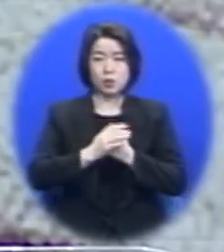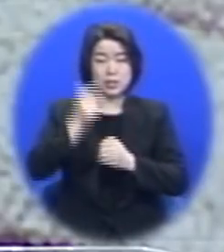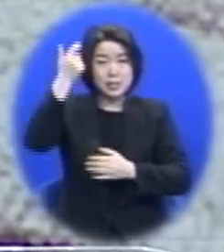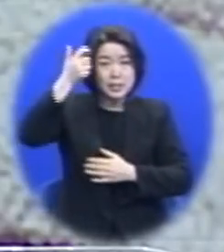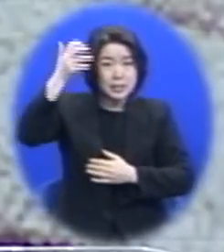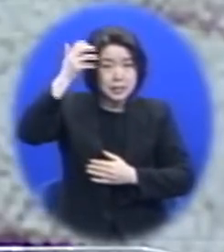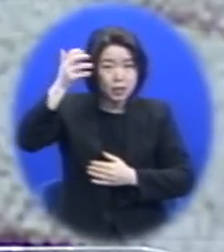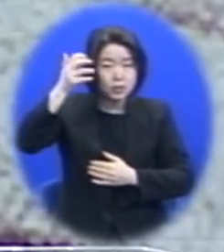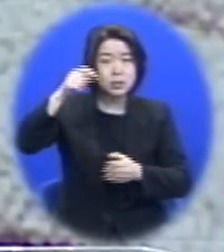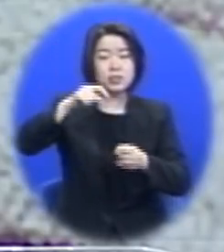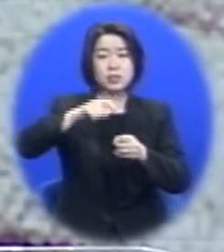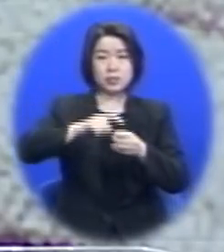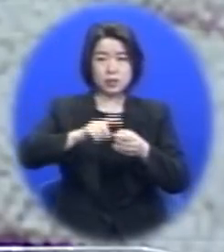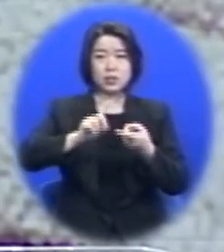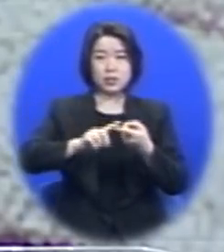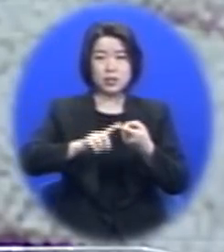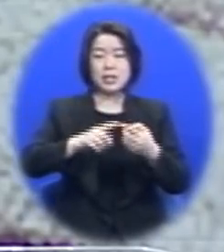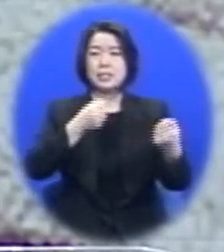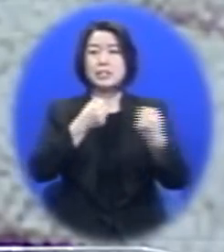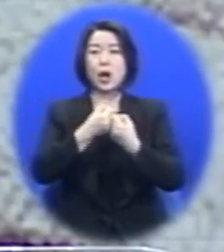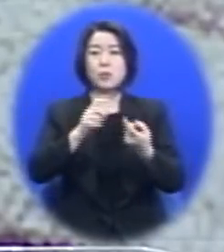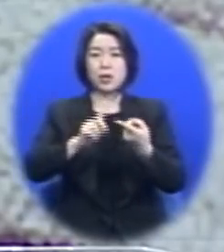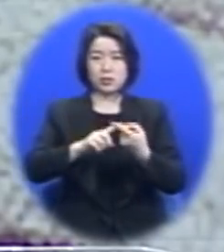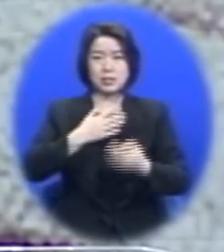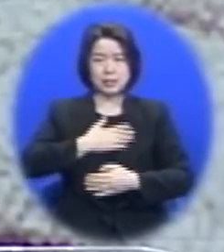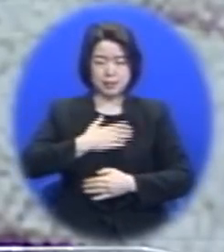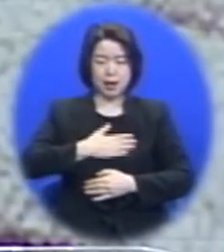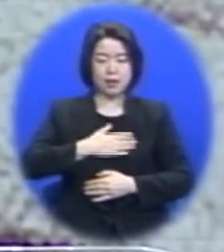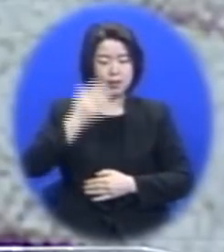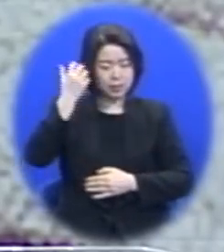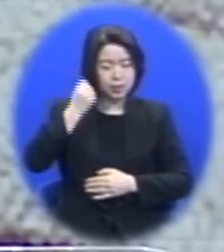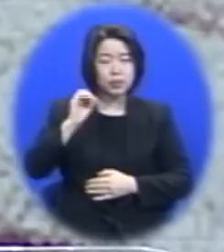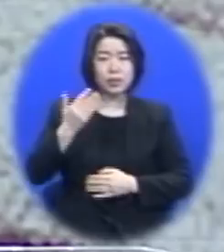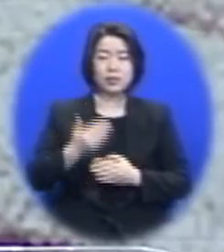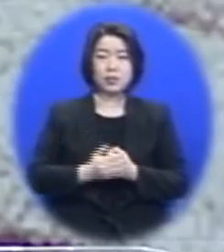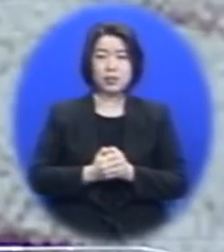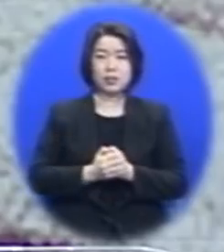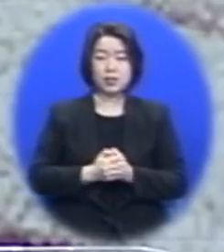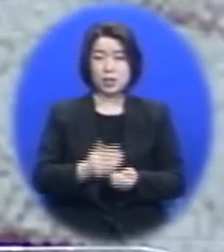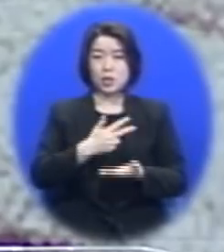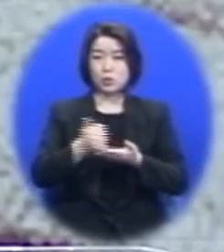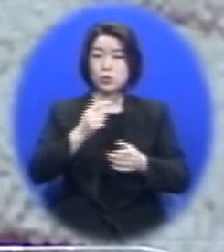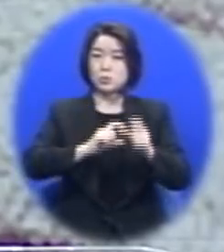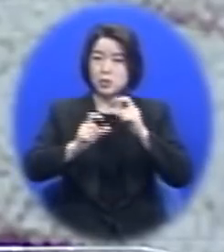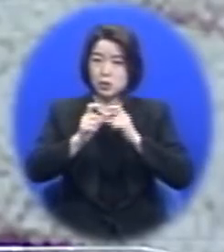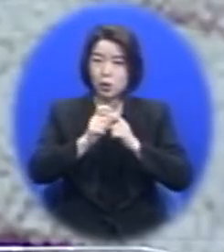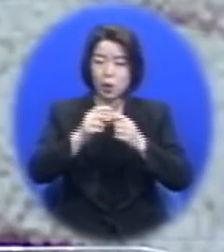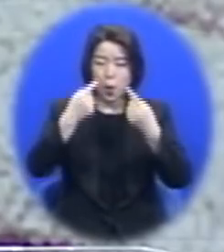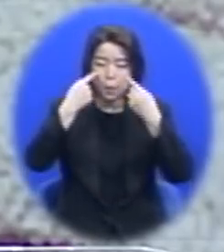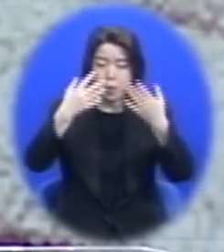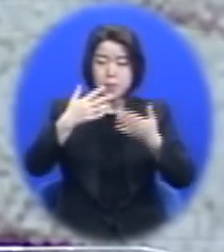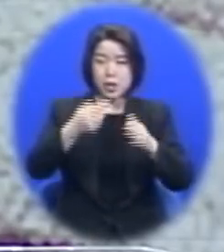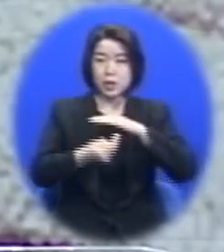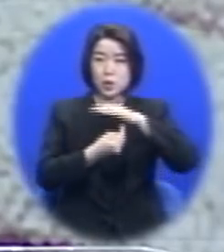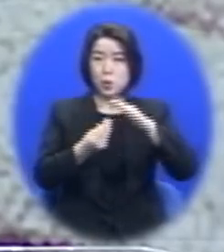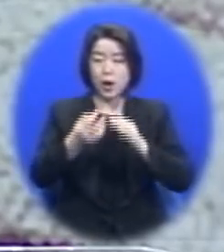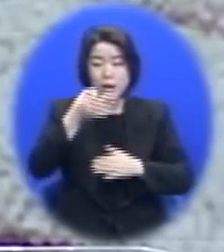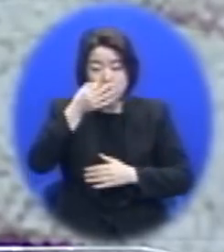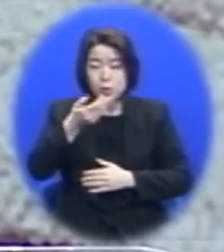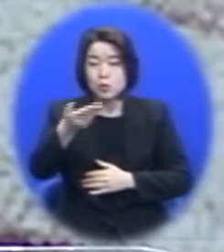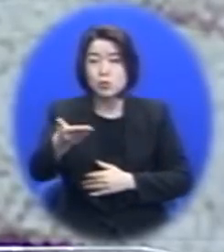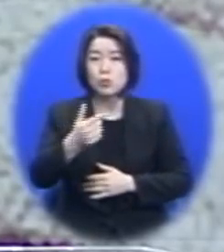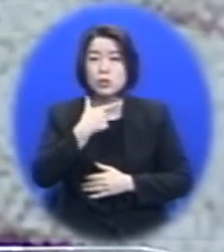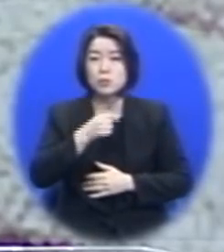싸움인 것을 알라는 겁니다 그러나 주님이 더 분명하게 요한에게 보여 주시려는 것은 사탄의